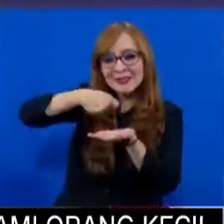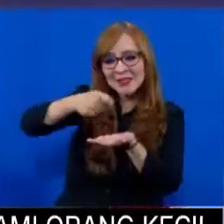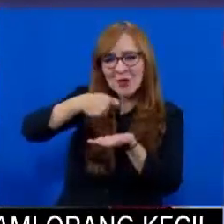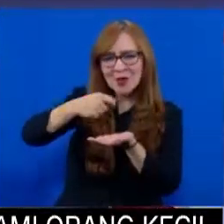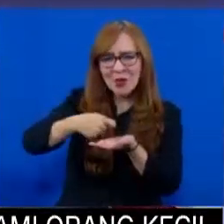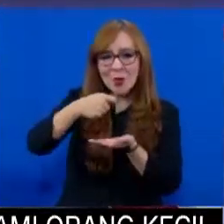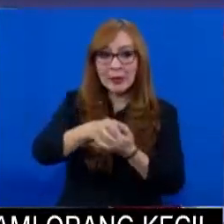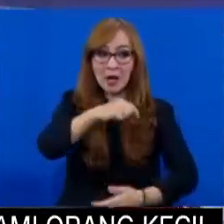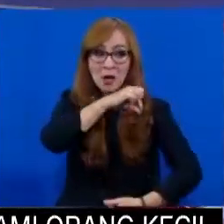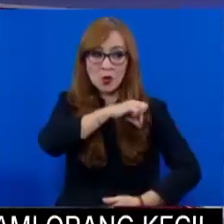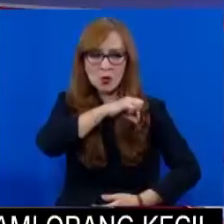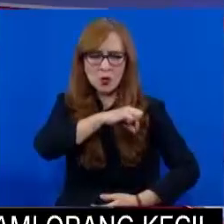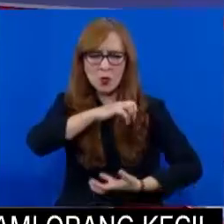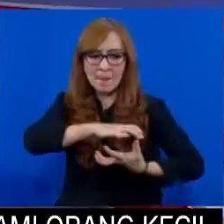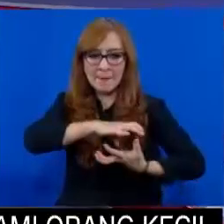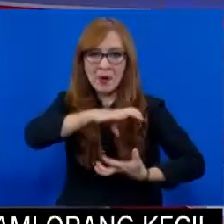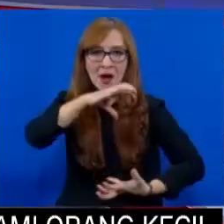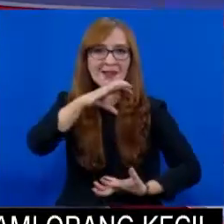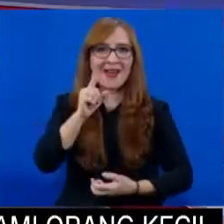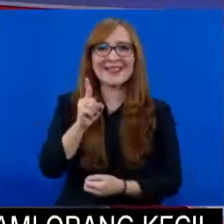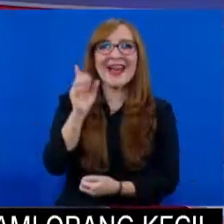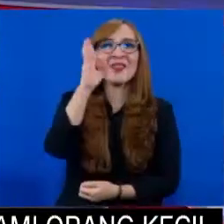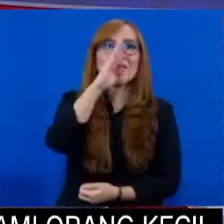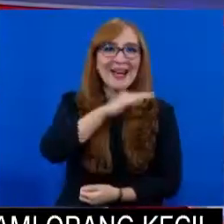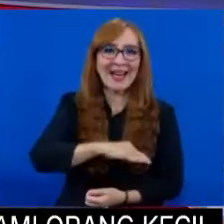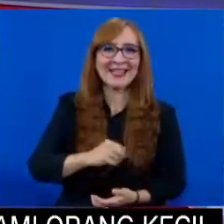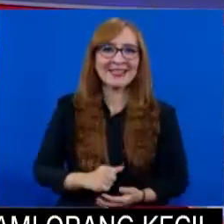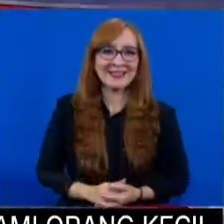puluhan juta rupiah setiap harinya. Ini dia.